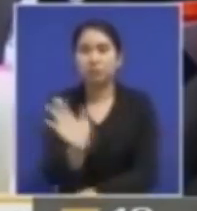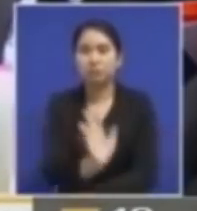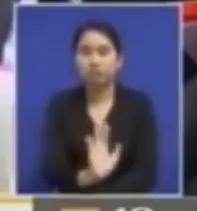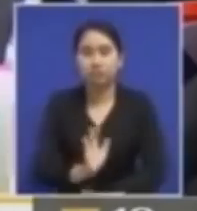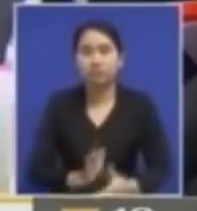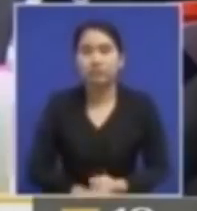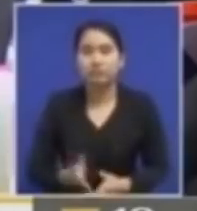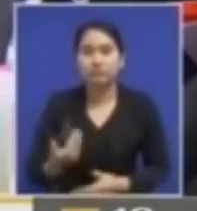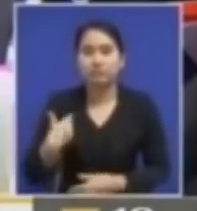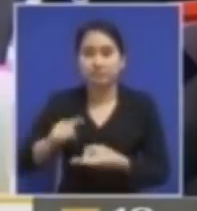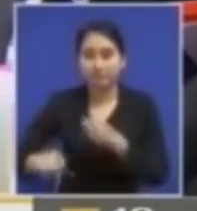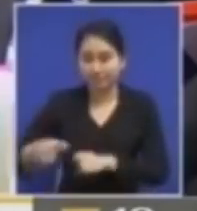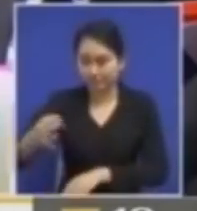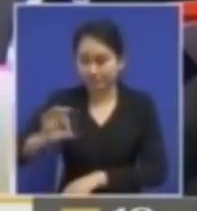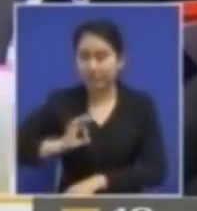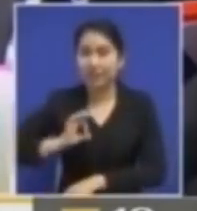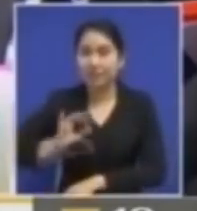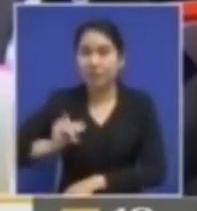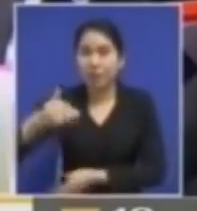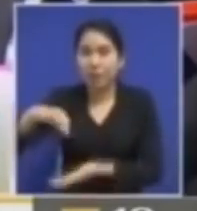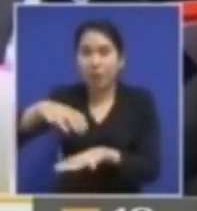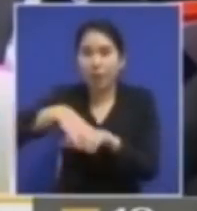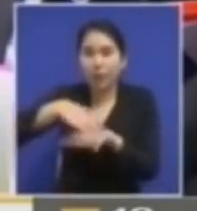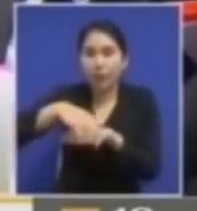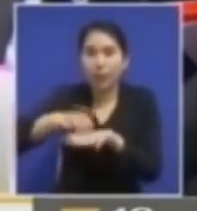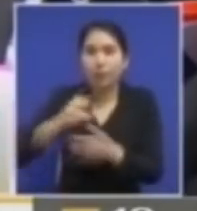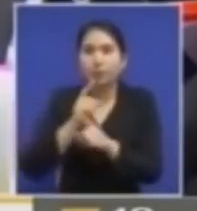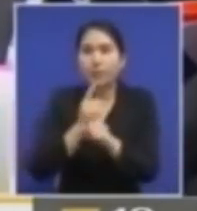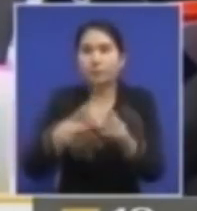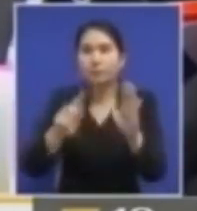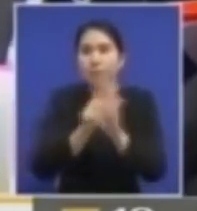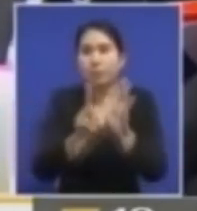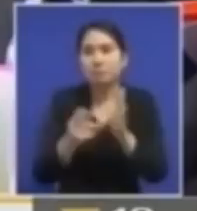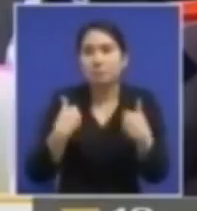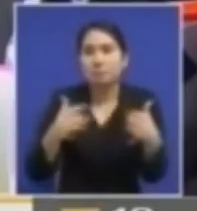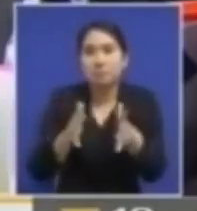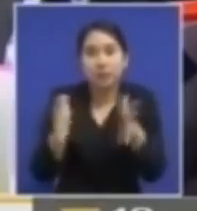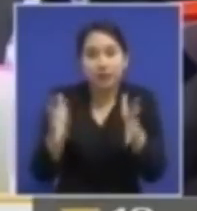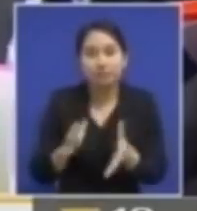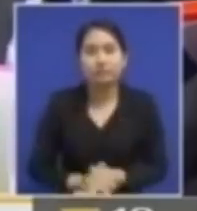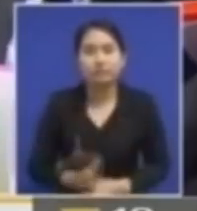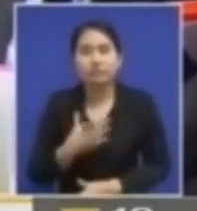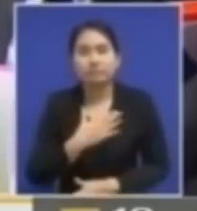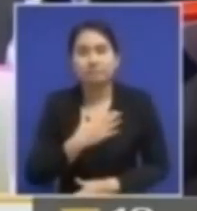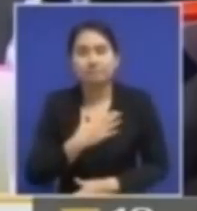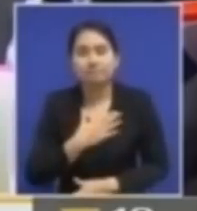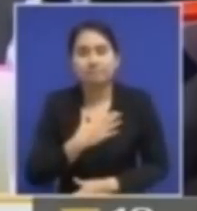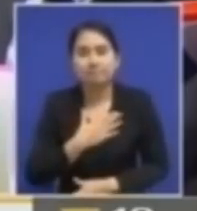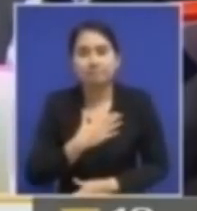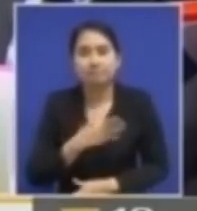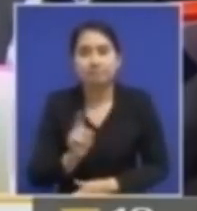าชิกจะมาให้ข้อมูลมาให้เหตุผลข้อที่จริงข้อกฎหมายกับท่านประธานอีกเยอะครับแต่ผมขออนุญาตลงไปเพื่อประก